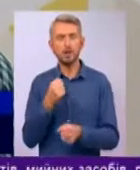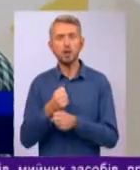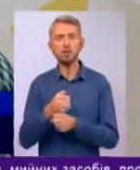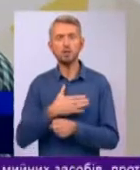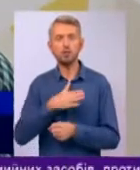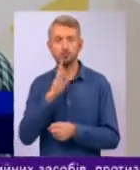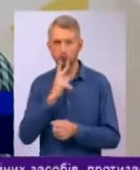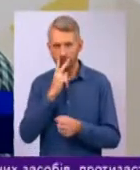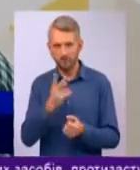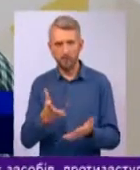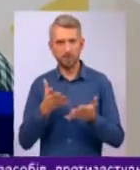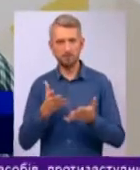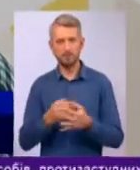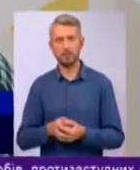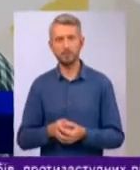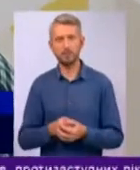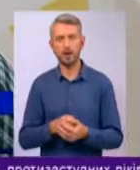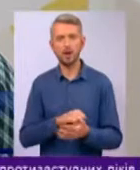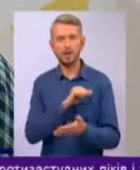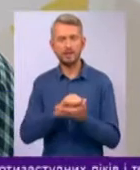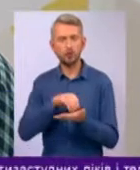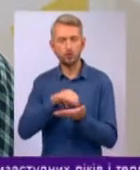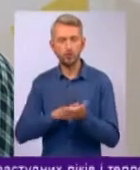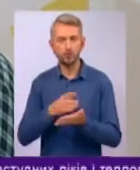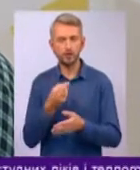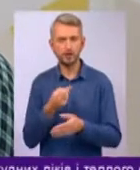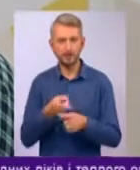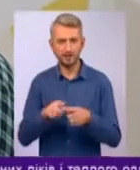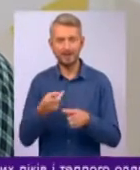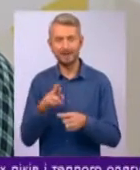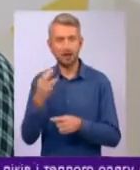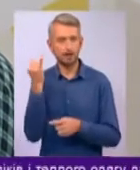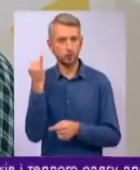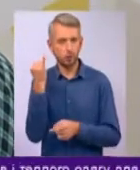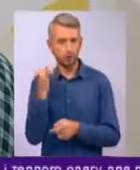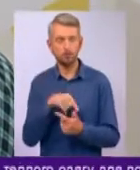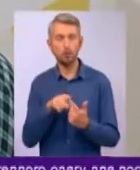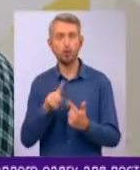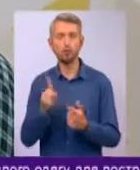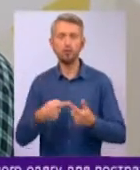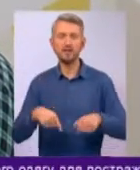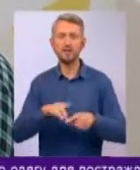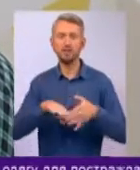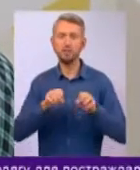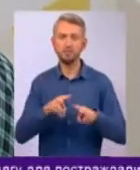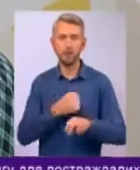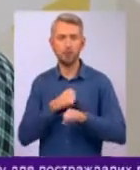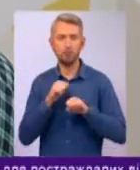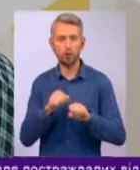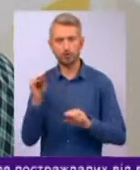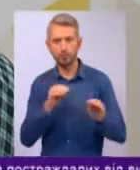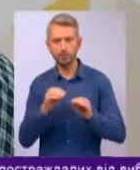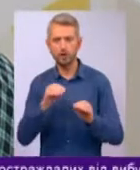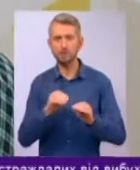наших жінок видимими, задокументувати це для історії. По-друге, щоб сектор безпеки і оборони формувався за